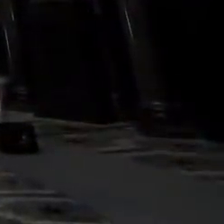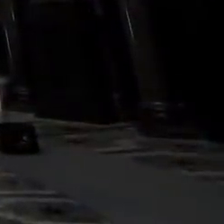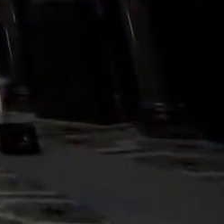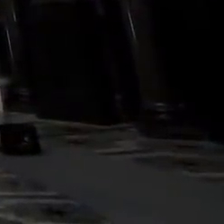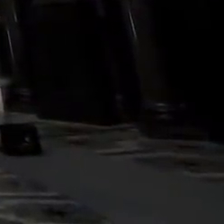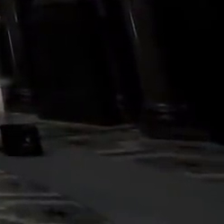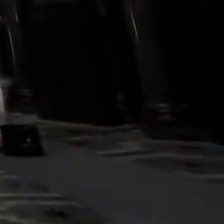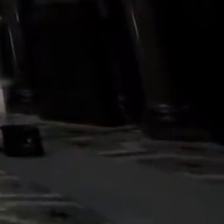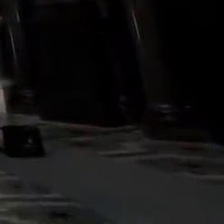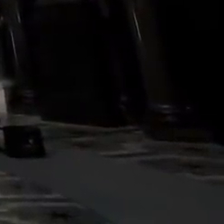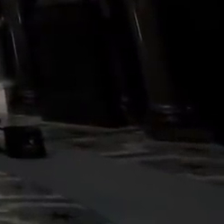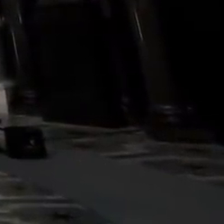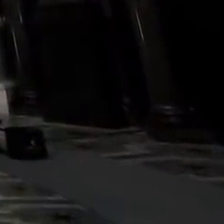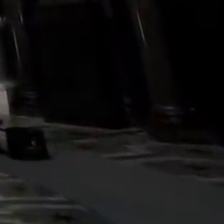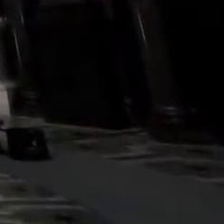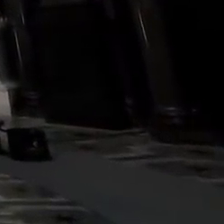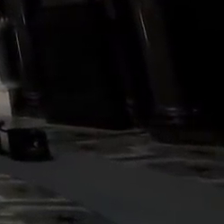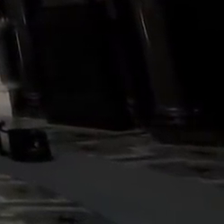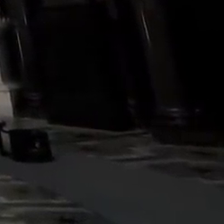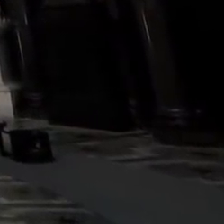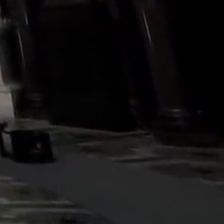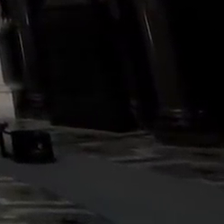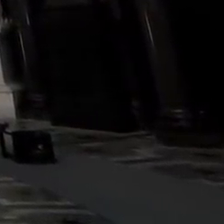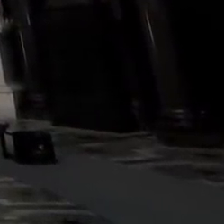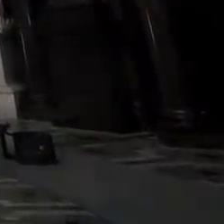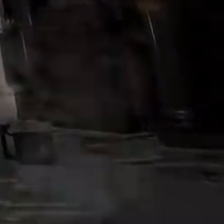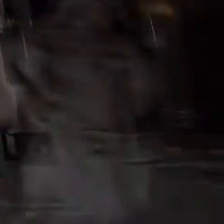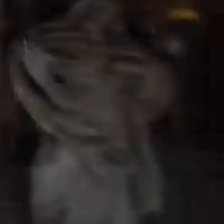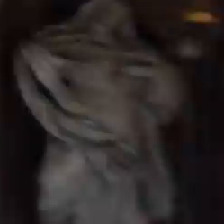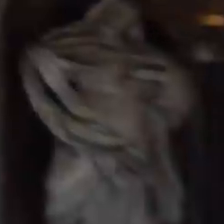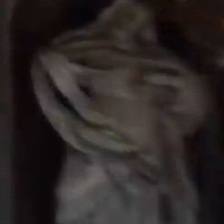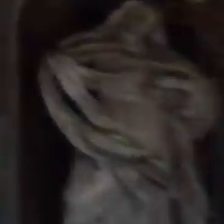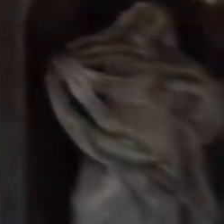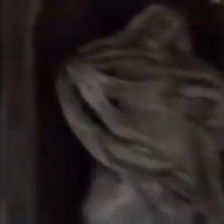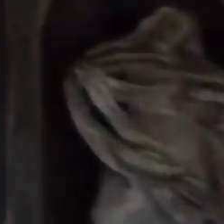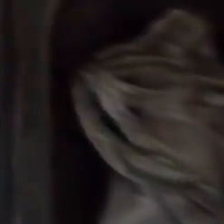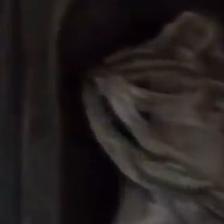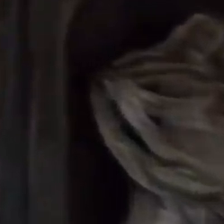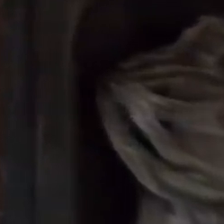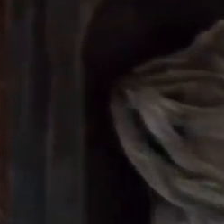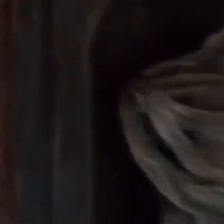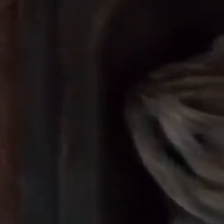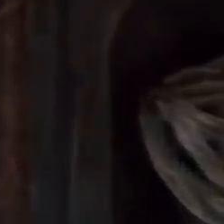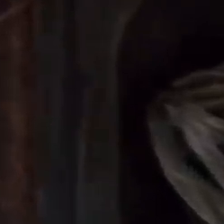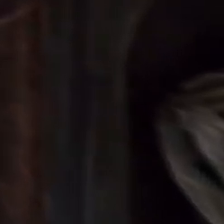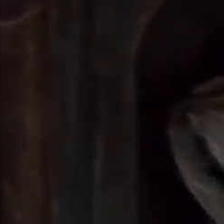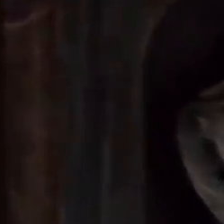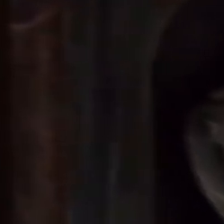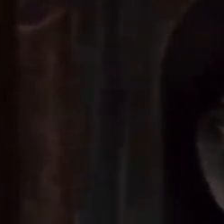la nostra libertà per sé.